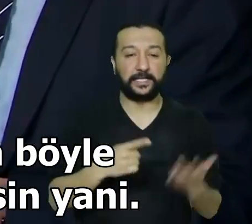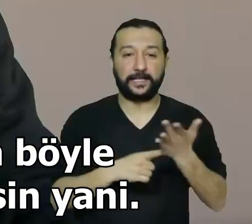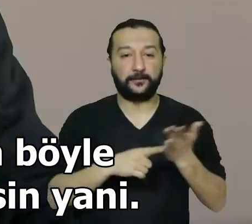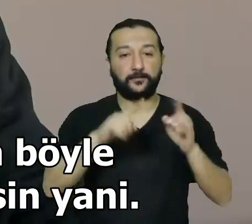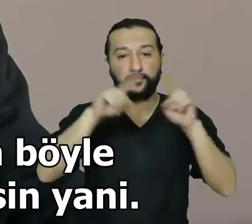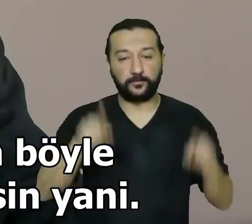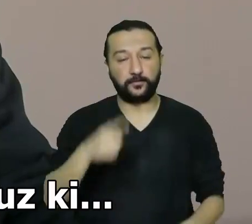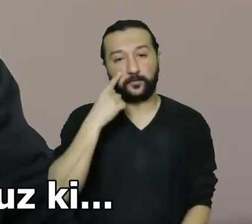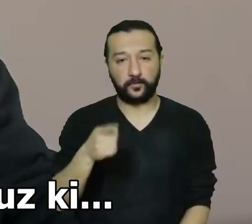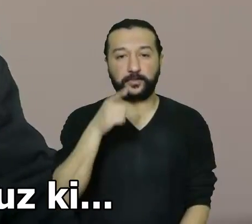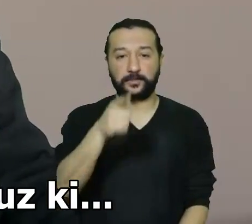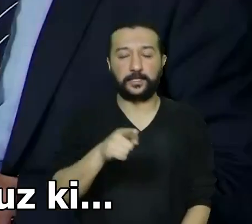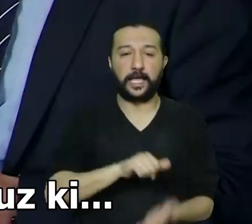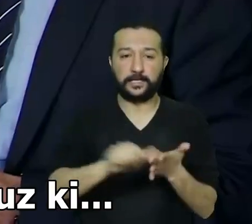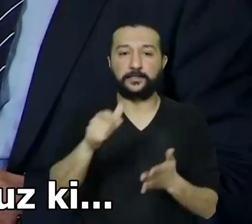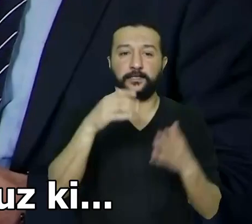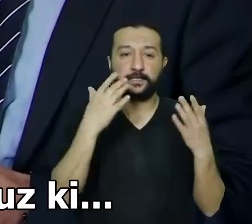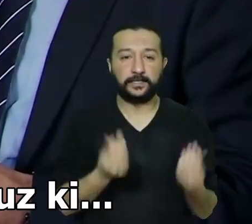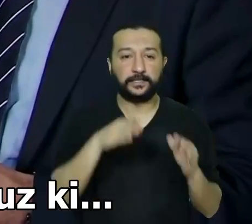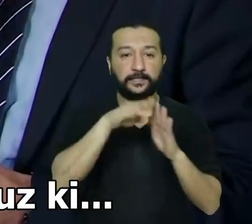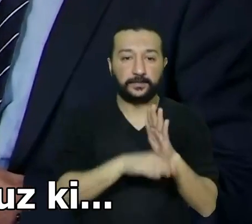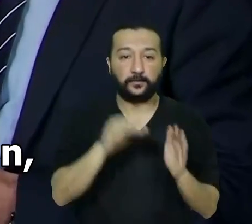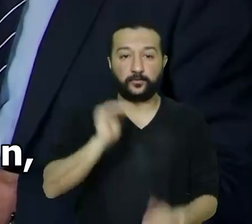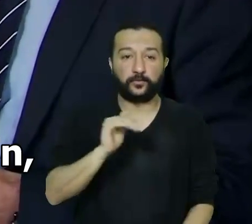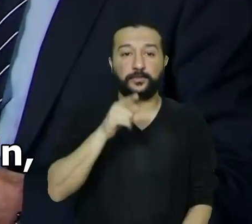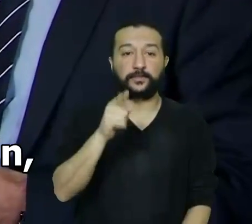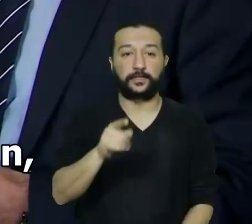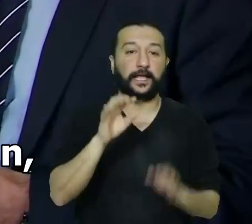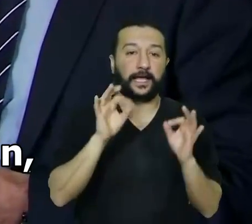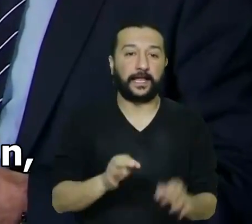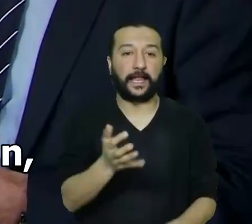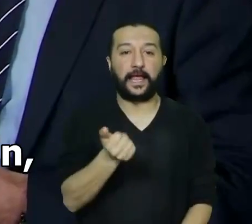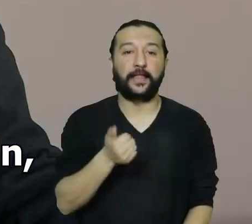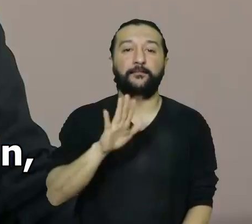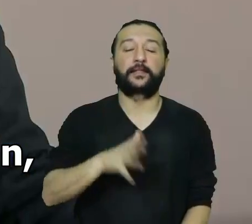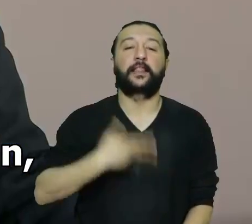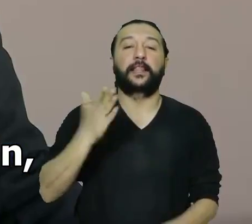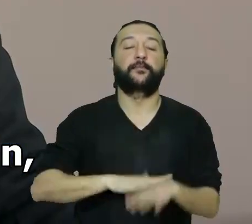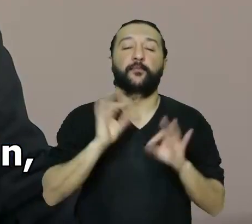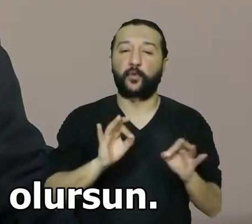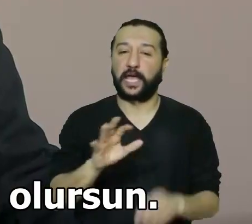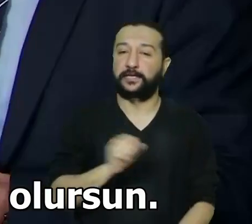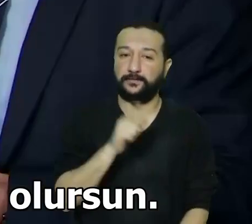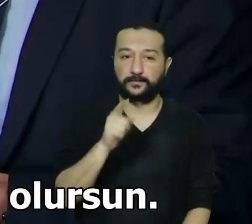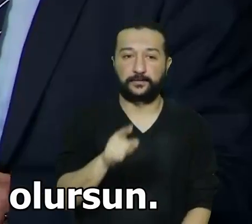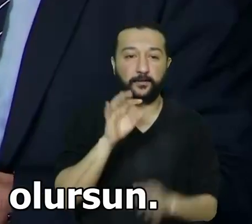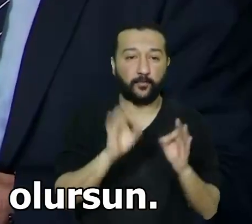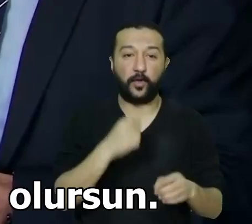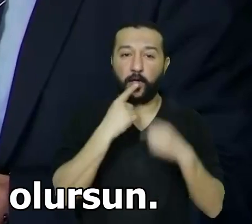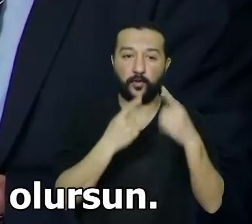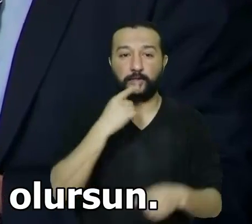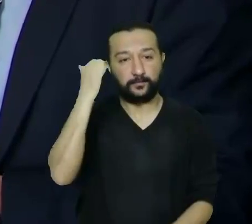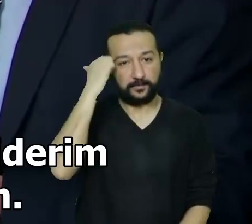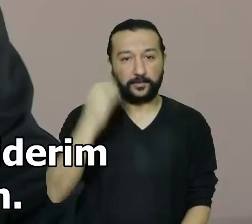teknolojik markete, göreceksin yani. Her şey o kadar indirimli ve ucuz ki hani almadan geçemezsin. Mutlaka alırsın bence. Ve böyle konuştuğuna